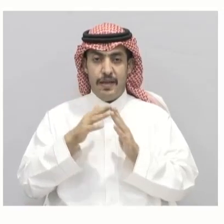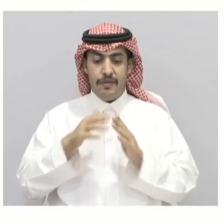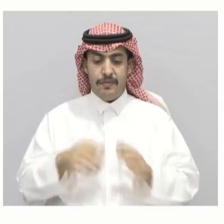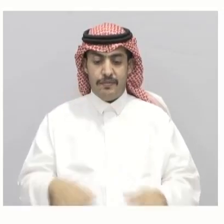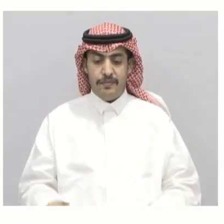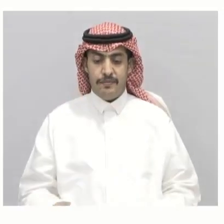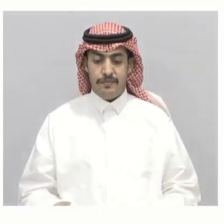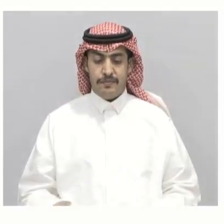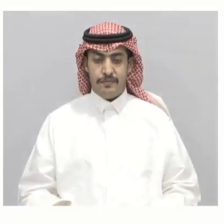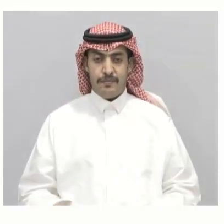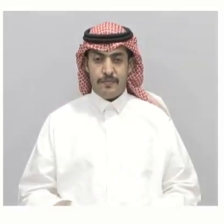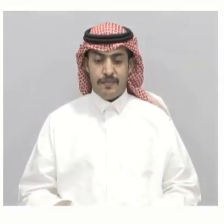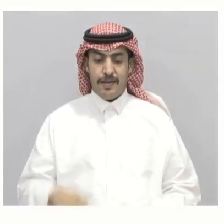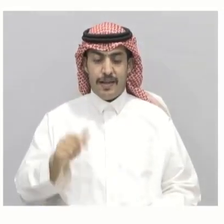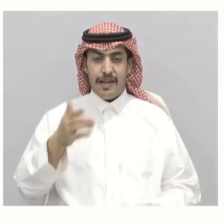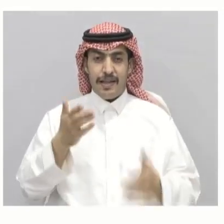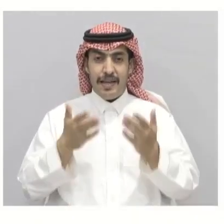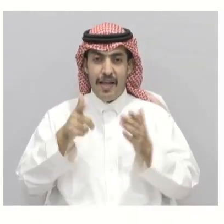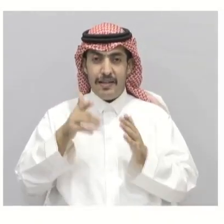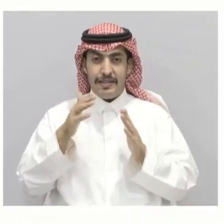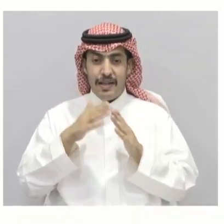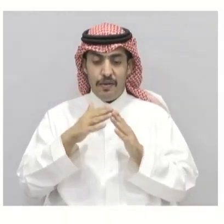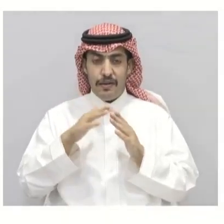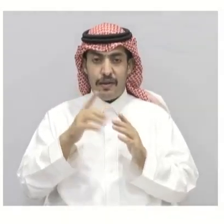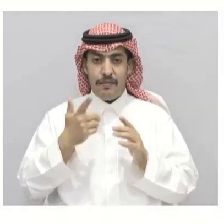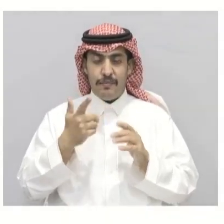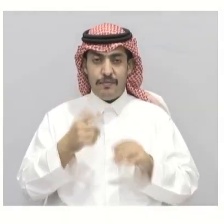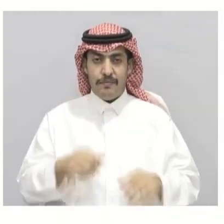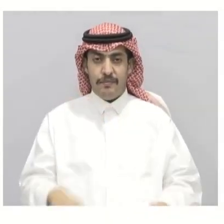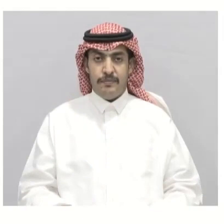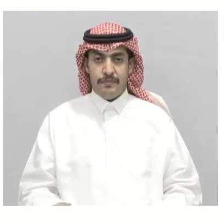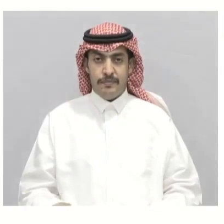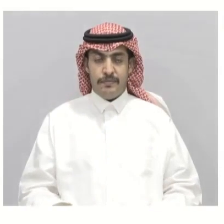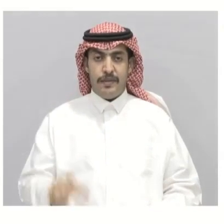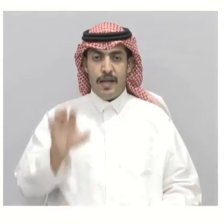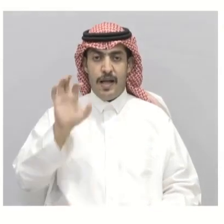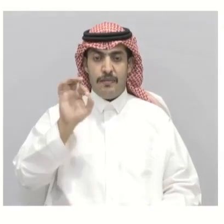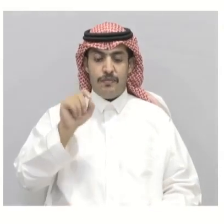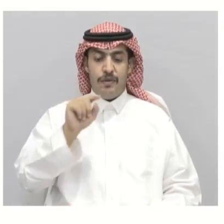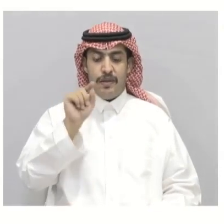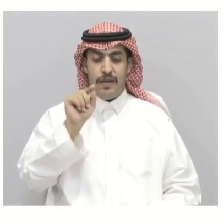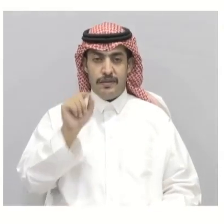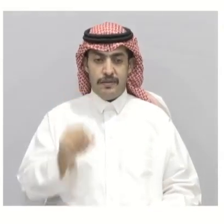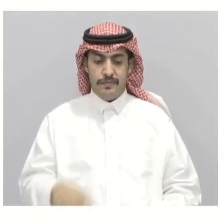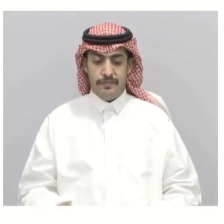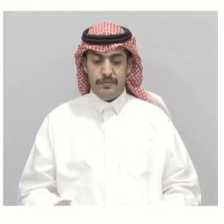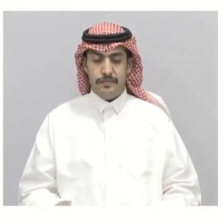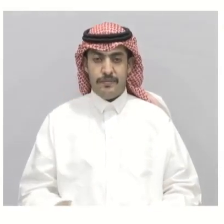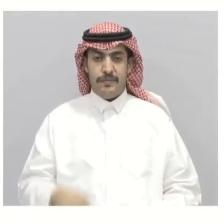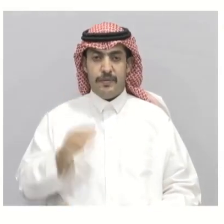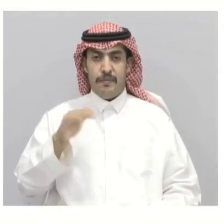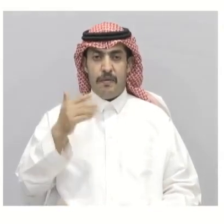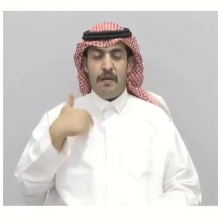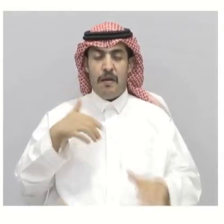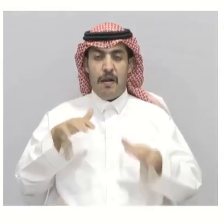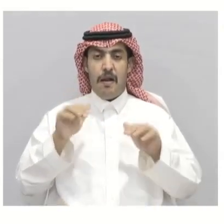فساقول ان قياس هذه الزاويه هي 50 درجه وبذلك